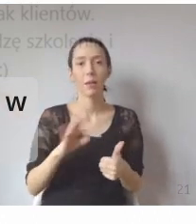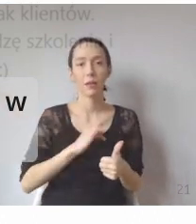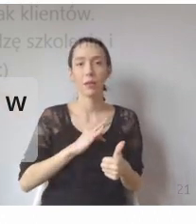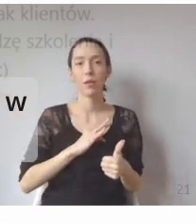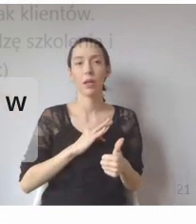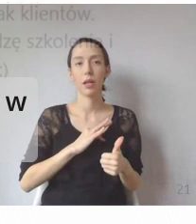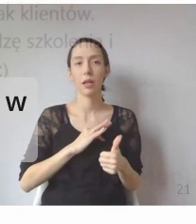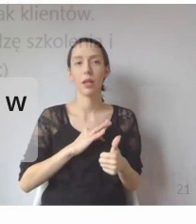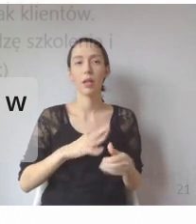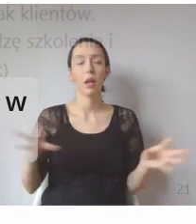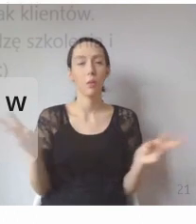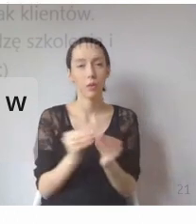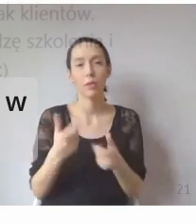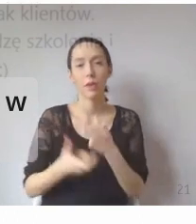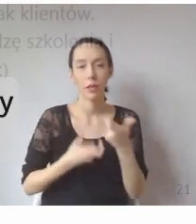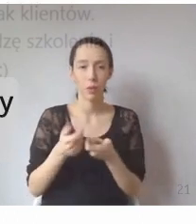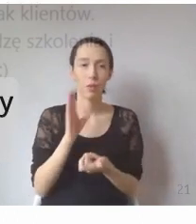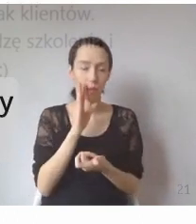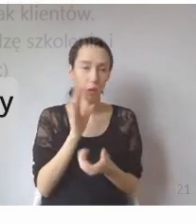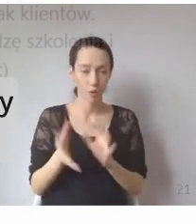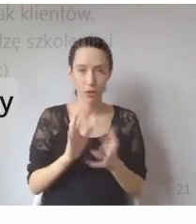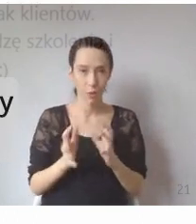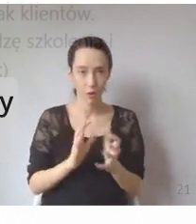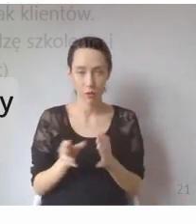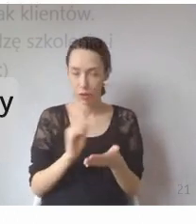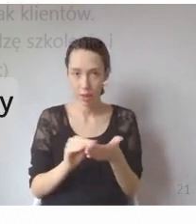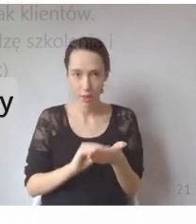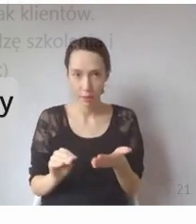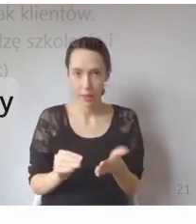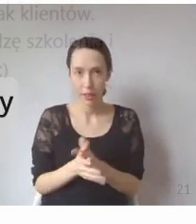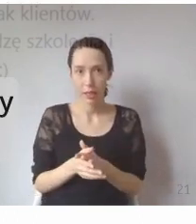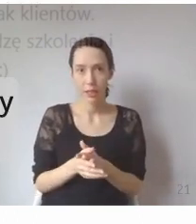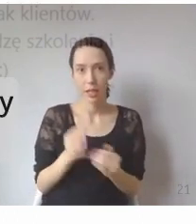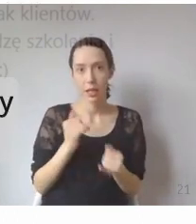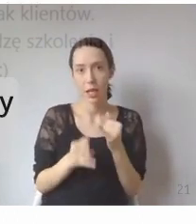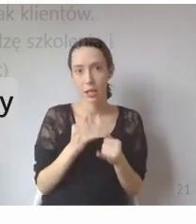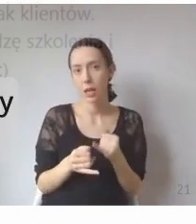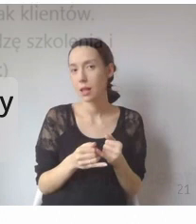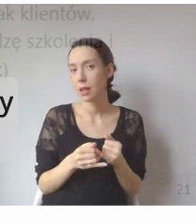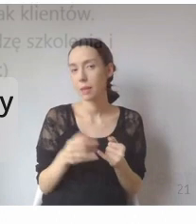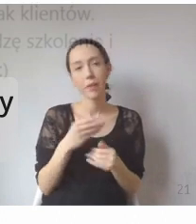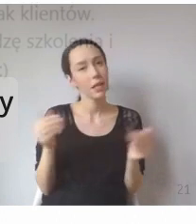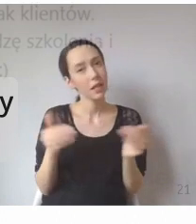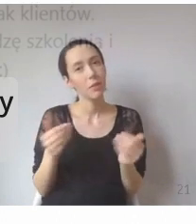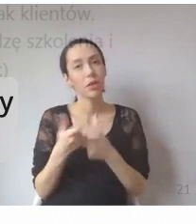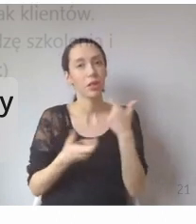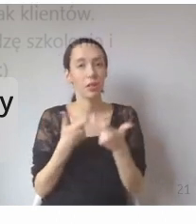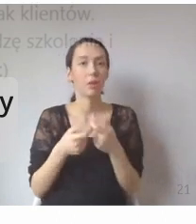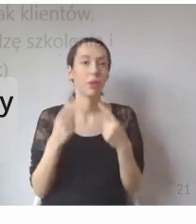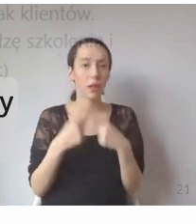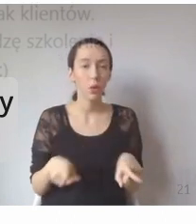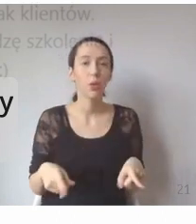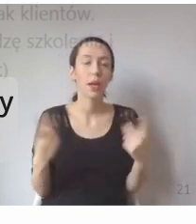podsumowanie zrobić w podobny sposób, tak? Czyli jeżeli nie możecie jeszcze zrobić tej krótkiej reklamy Waszego doświadczenia,